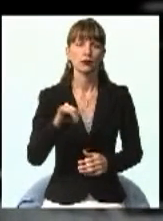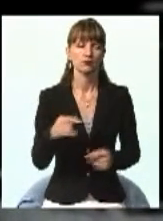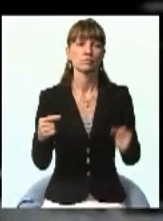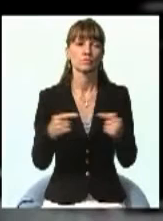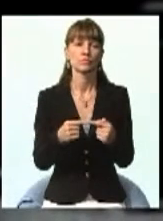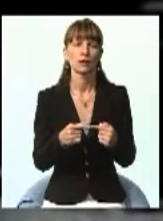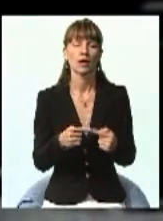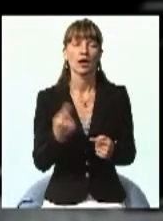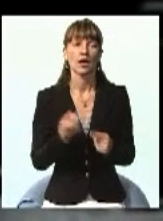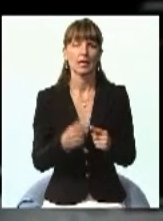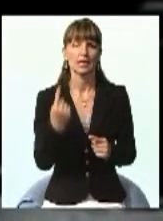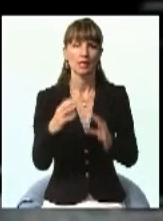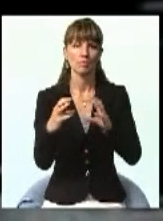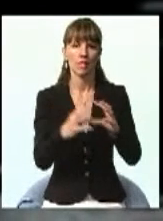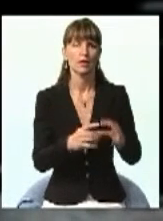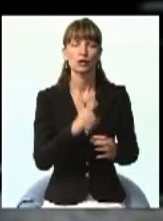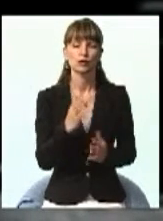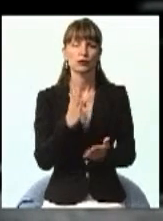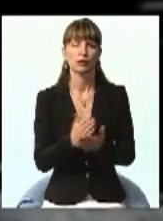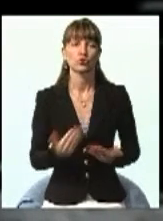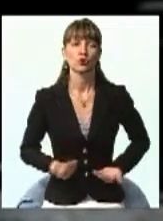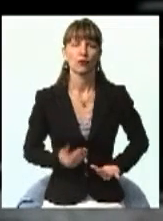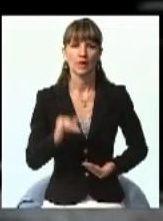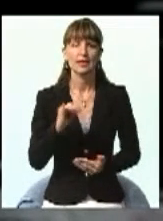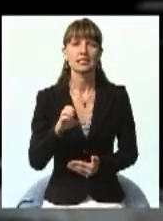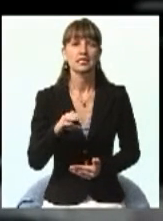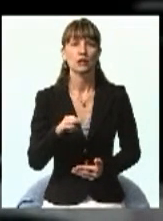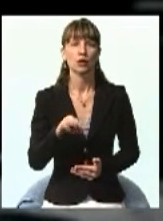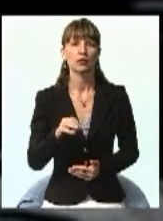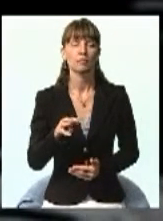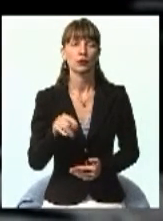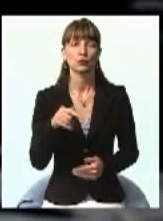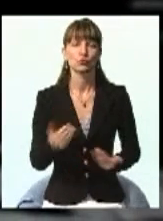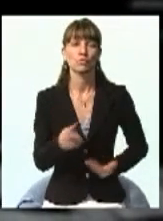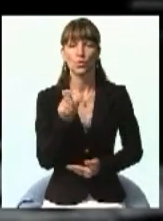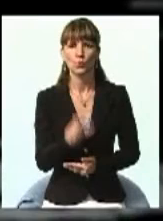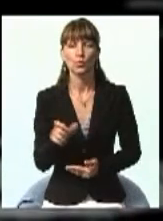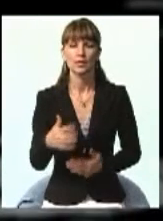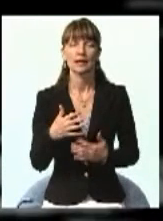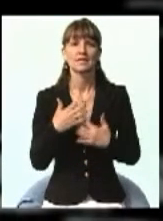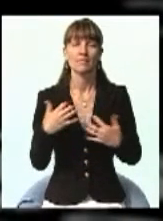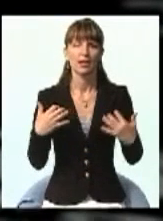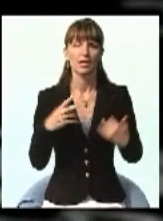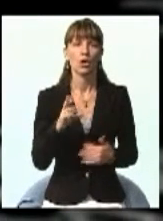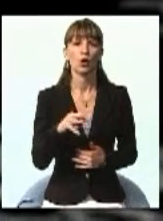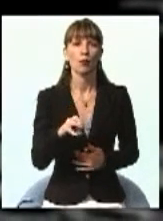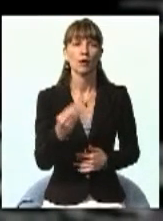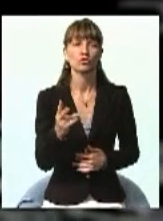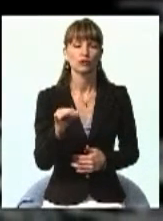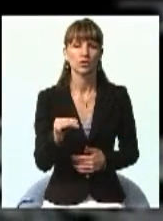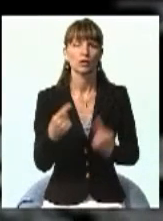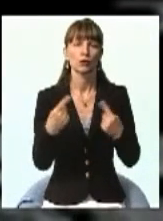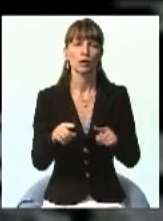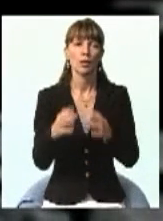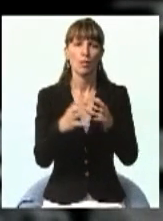на часі єдина планета, що заселена живими істотами. Тут живуть люди, звірі, комашки. На